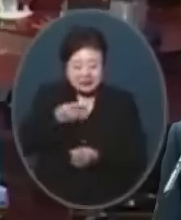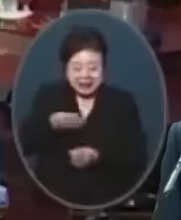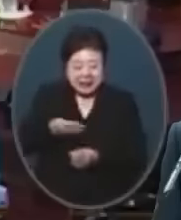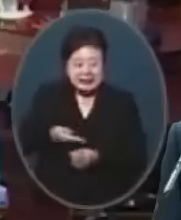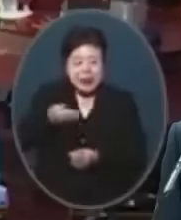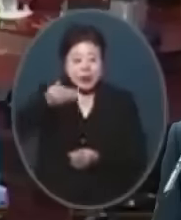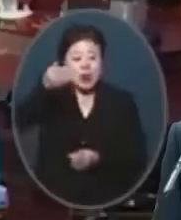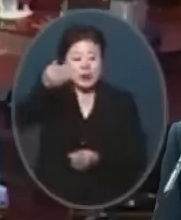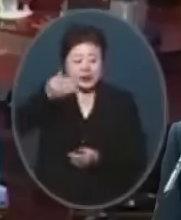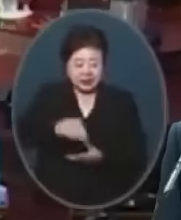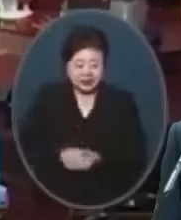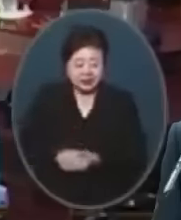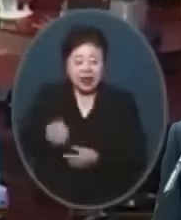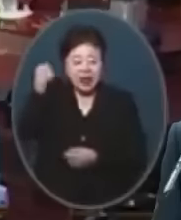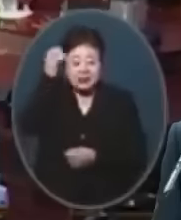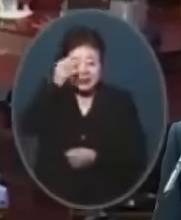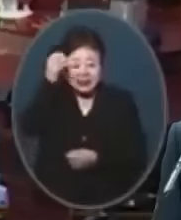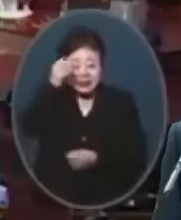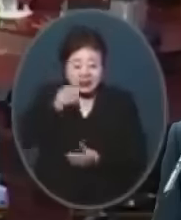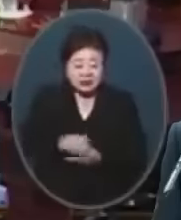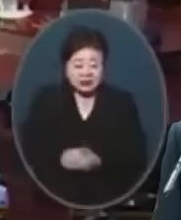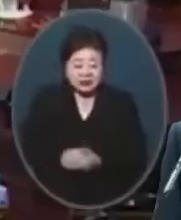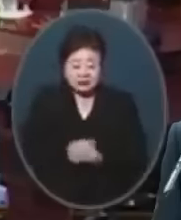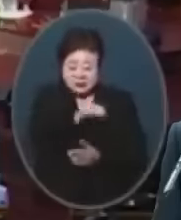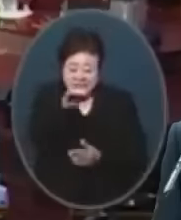4차원인데 성령을 우리는